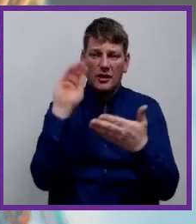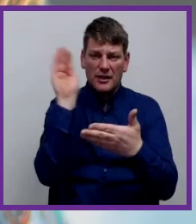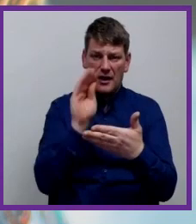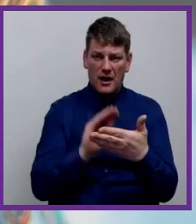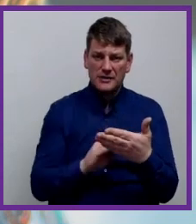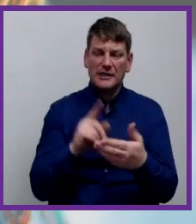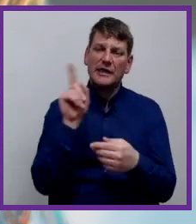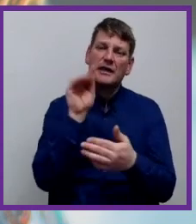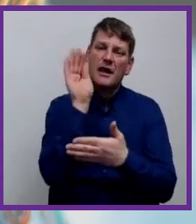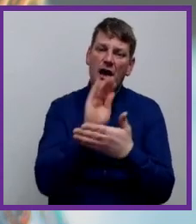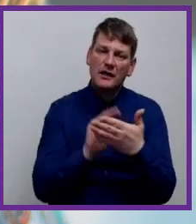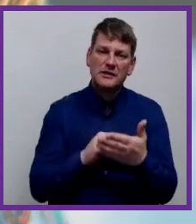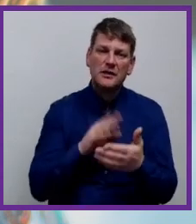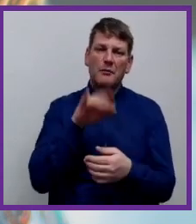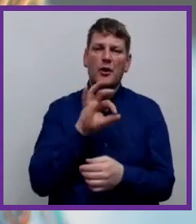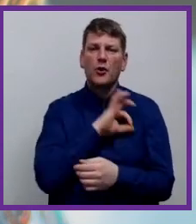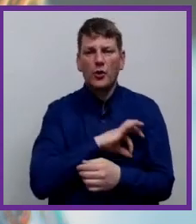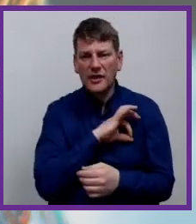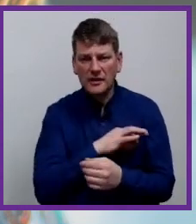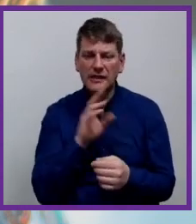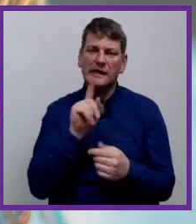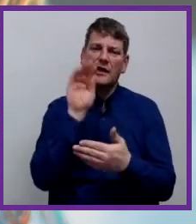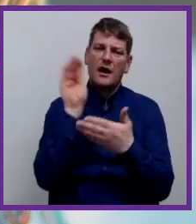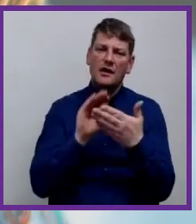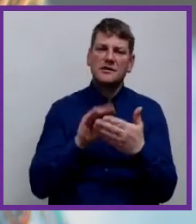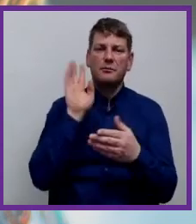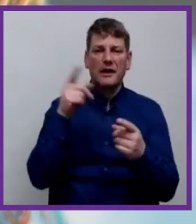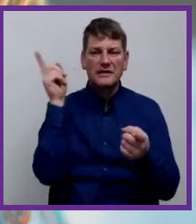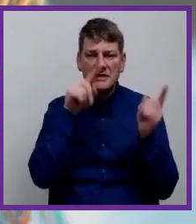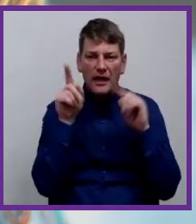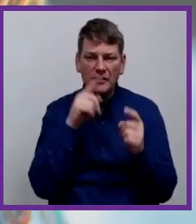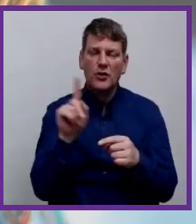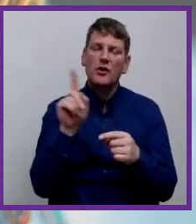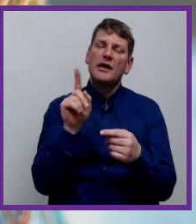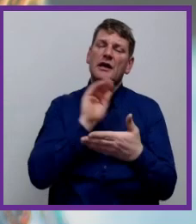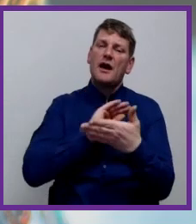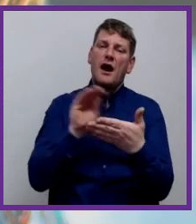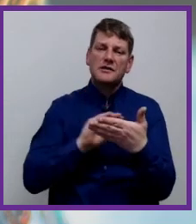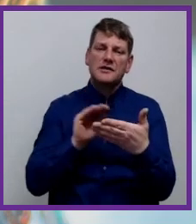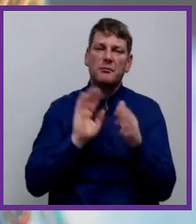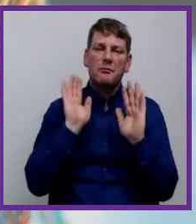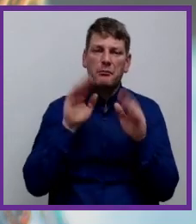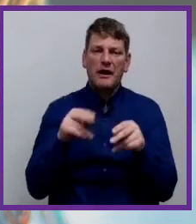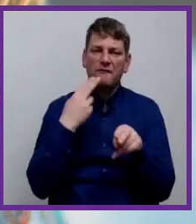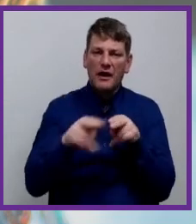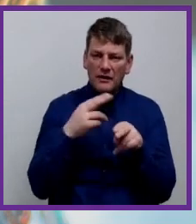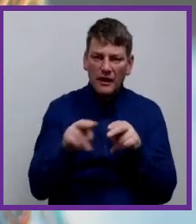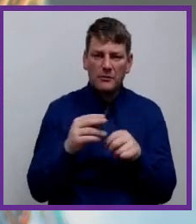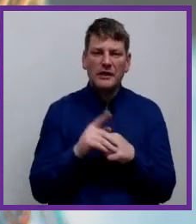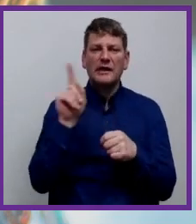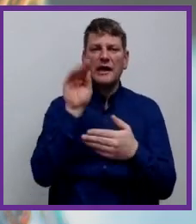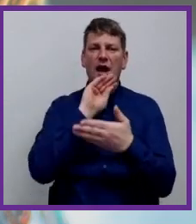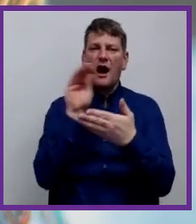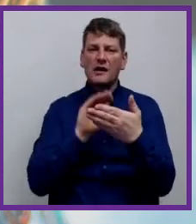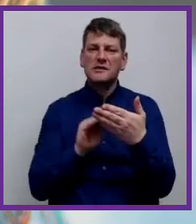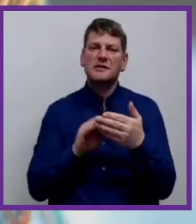Ir raksti par jurisprudenci, ir raksti par seksu, ir raksti par vardarbību, ir raksti